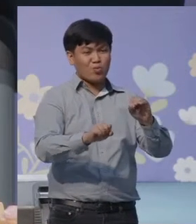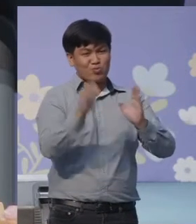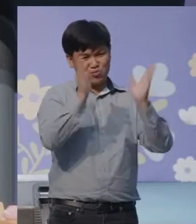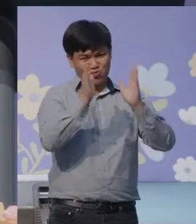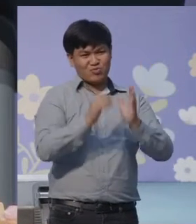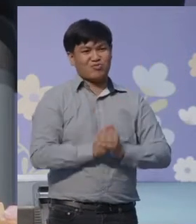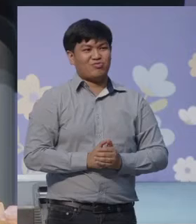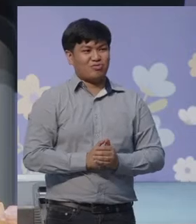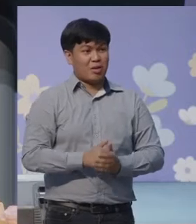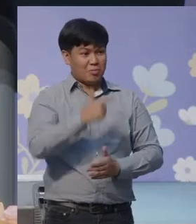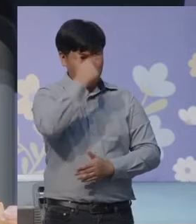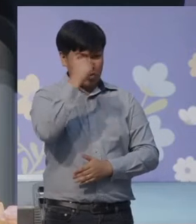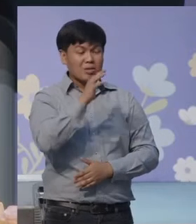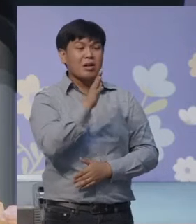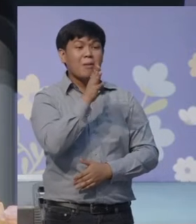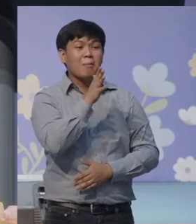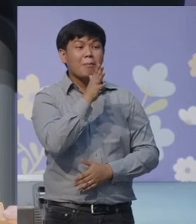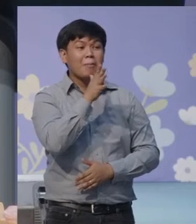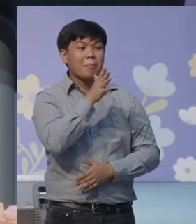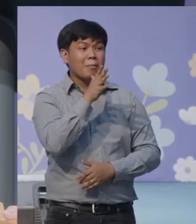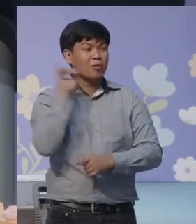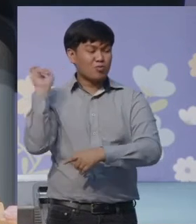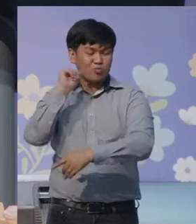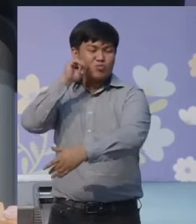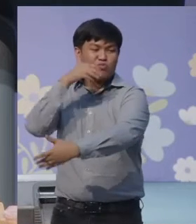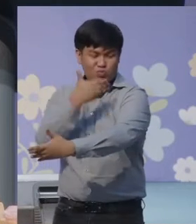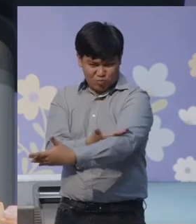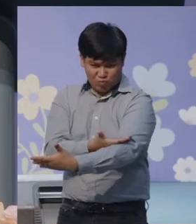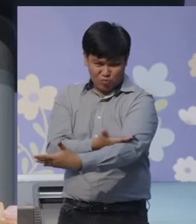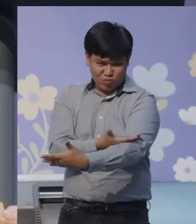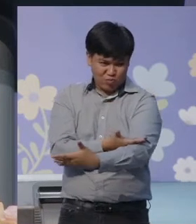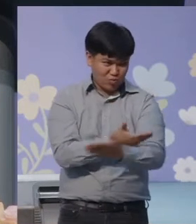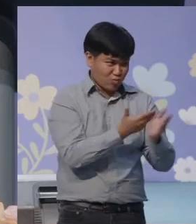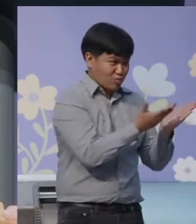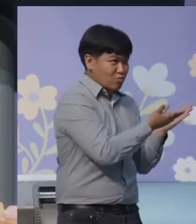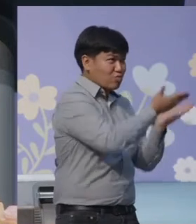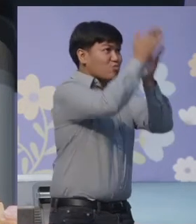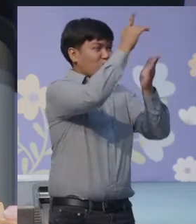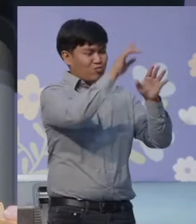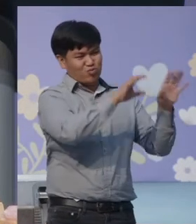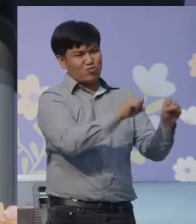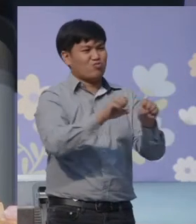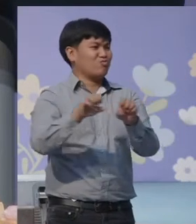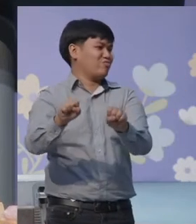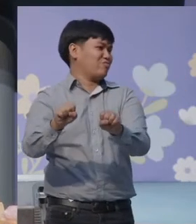giniyahan ng kanyang nanay, anak ko, na magsilbi sa Panginoon.